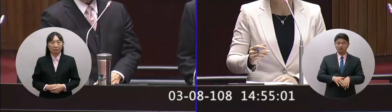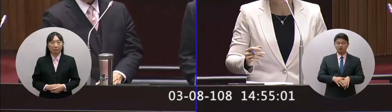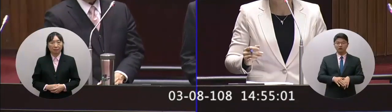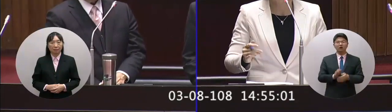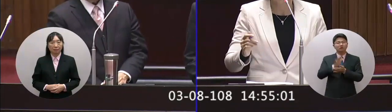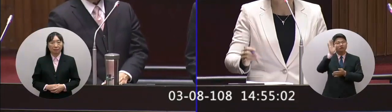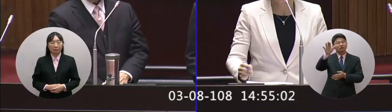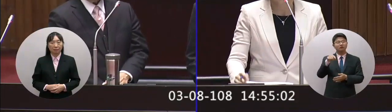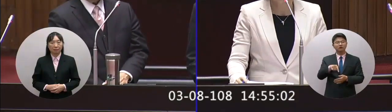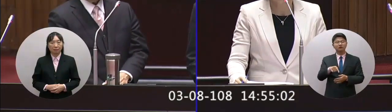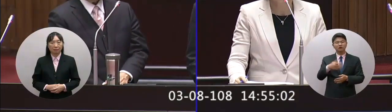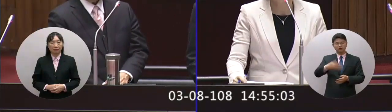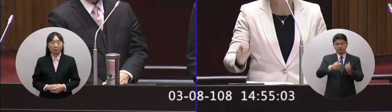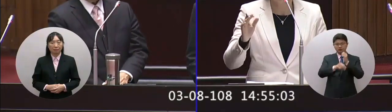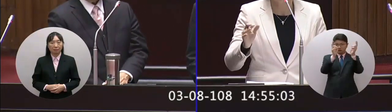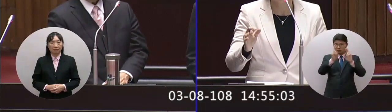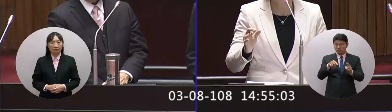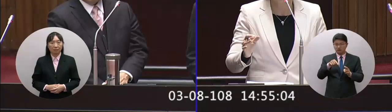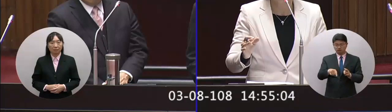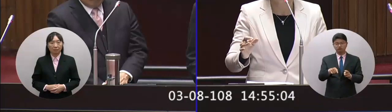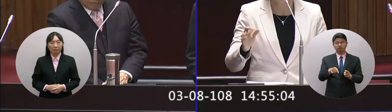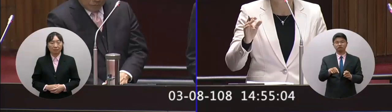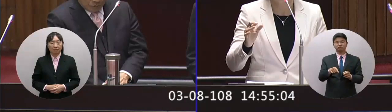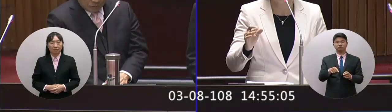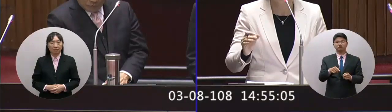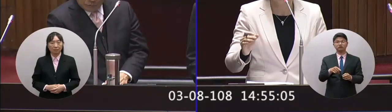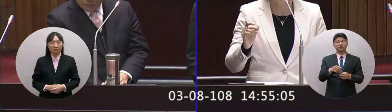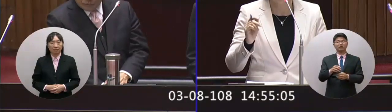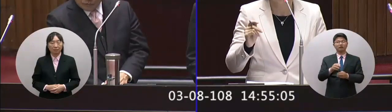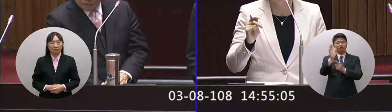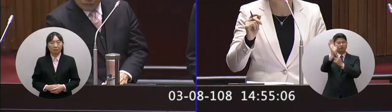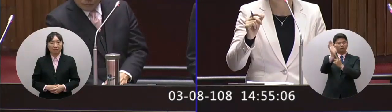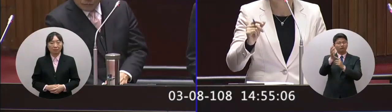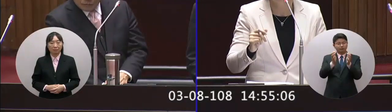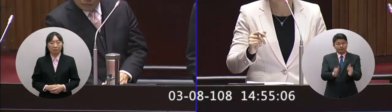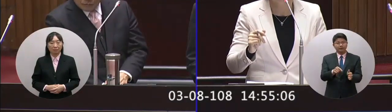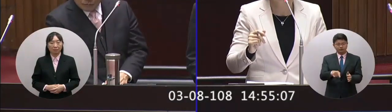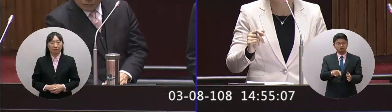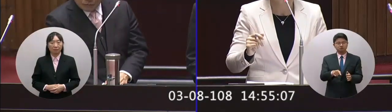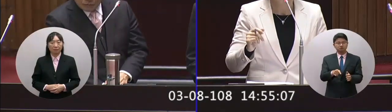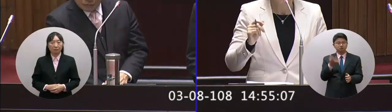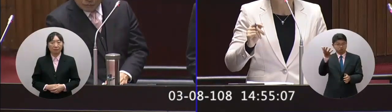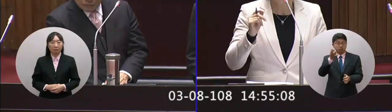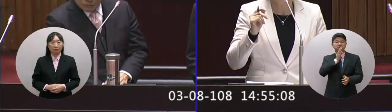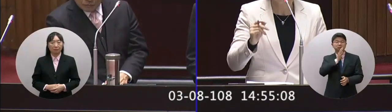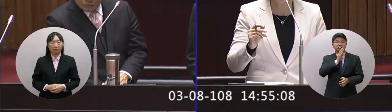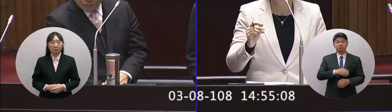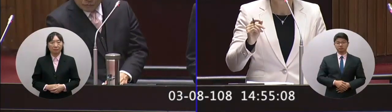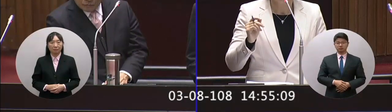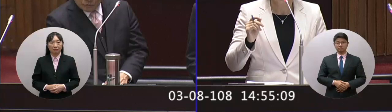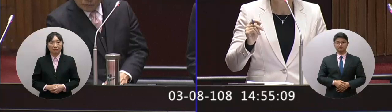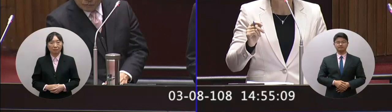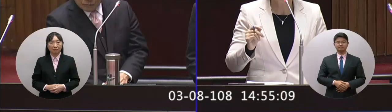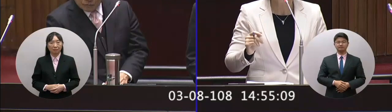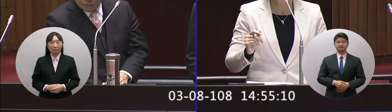来我们的这个再生能源哈，我们未来再生能源这个离岸风电应该是占大多数，对吧？所以我希